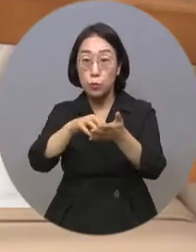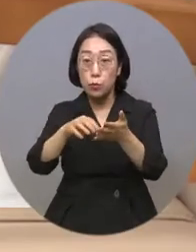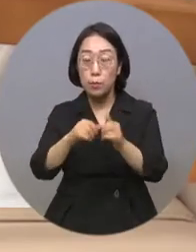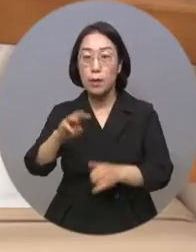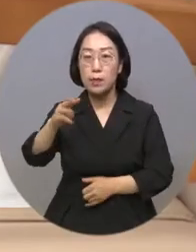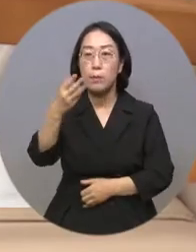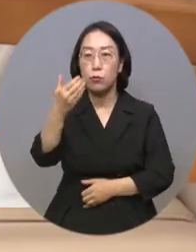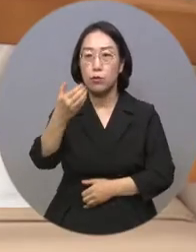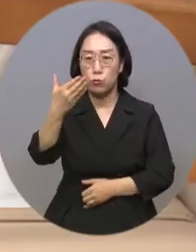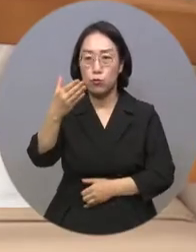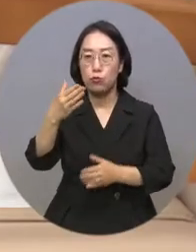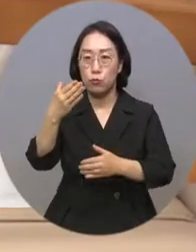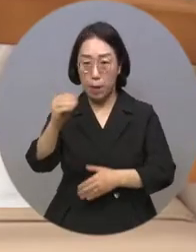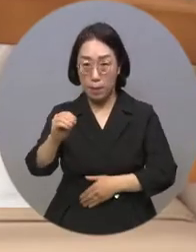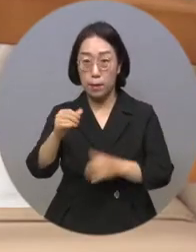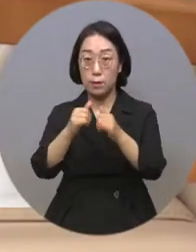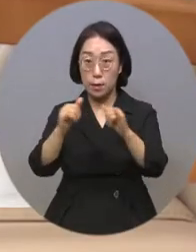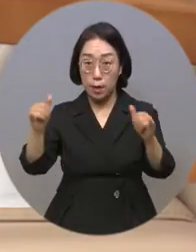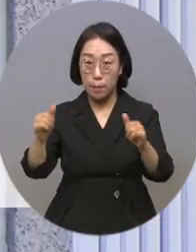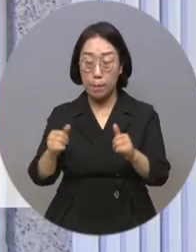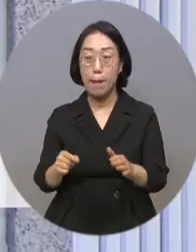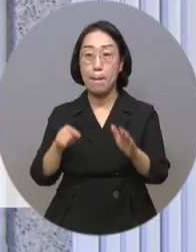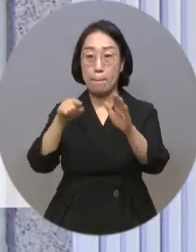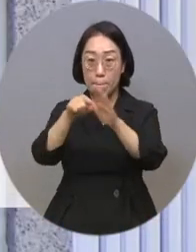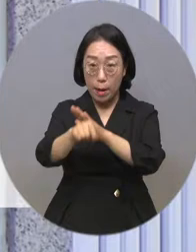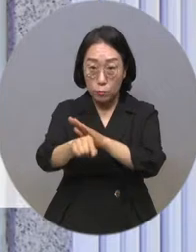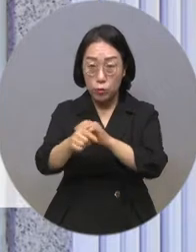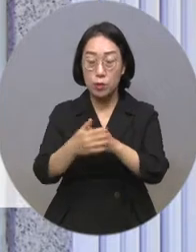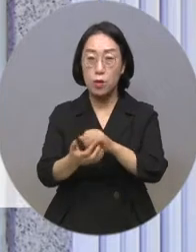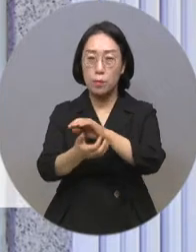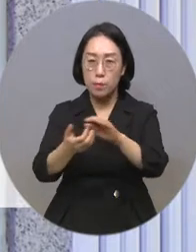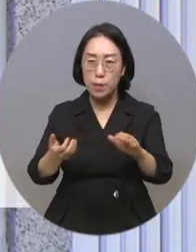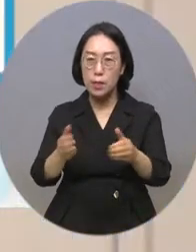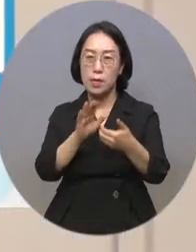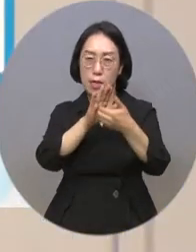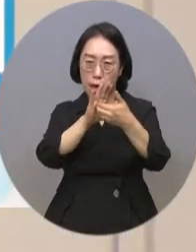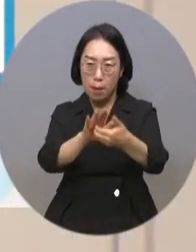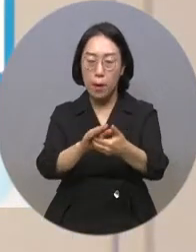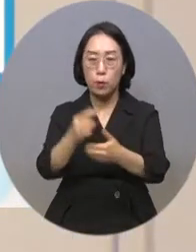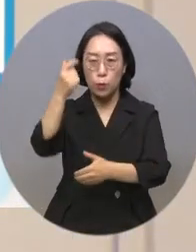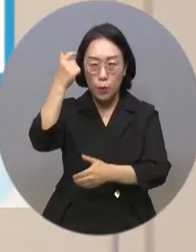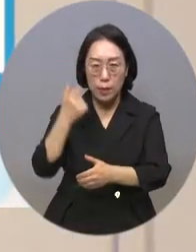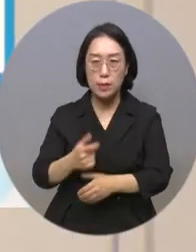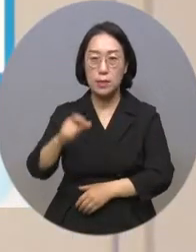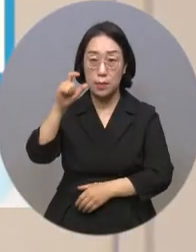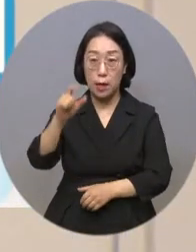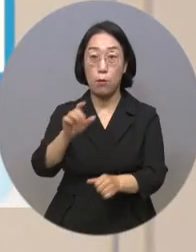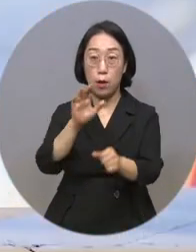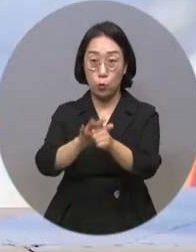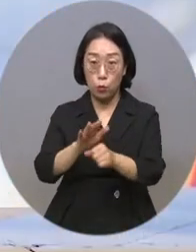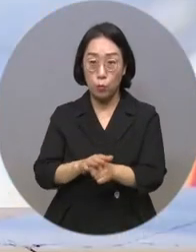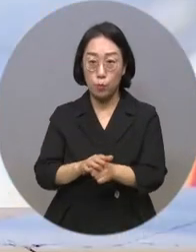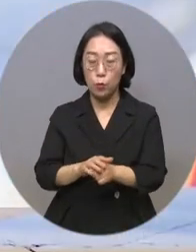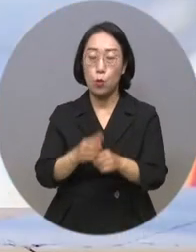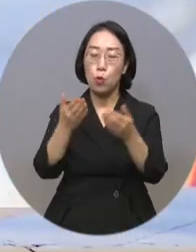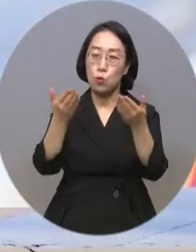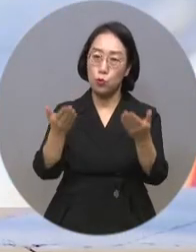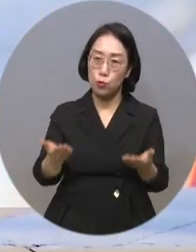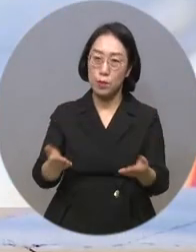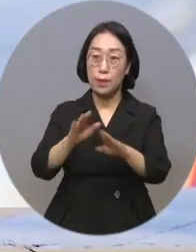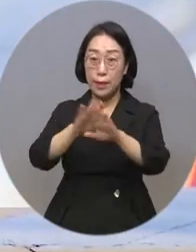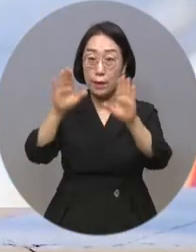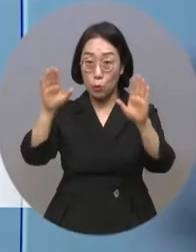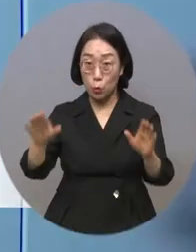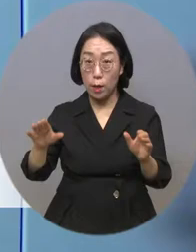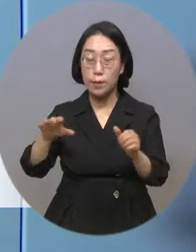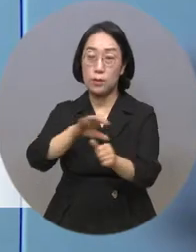399만 명으로 앞으로 센터를 방문해 치매 예방 인지 강화 교실 참여, 쉼터를 통한 낮시간 돌봄을